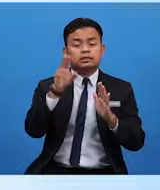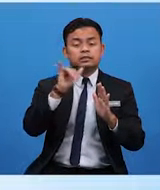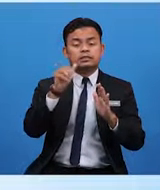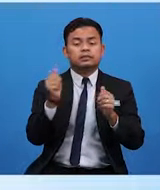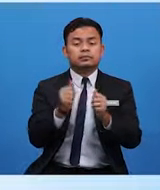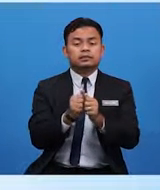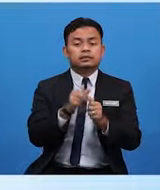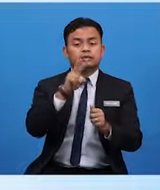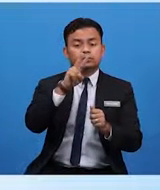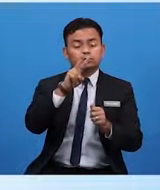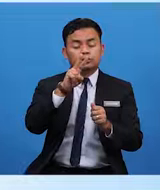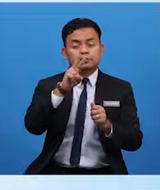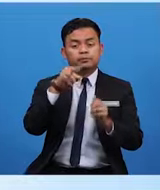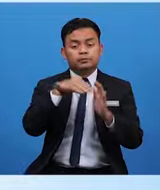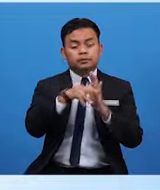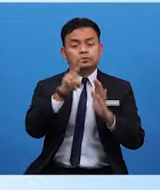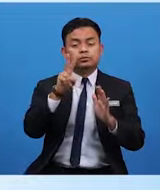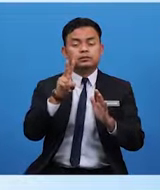22/1 dengan